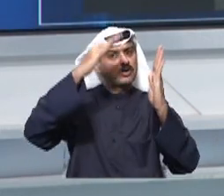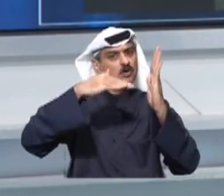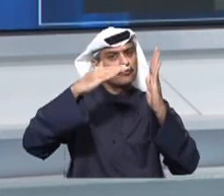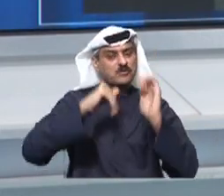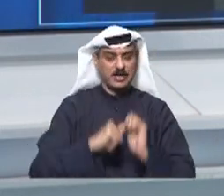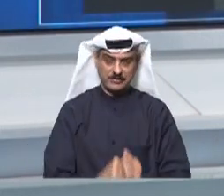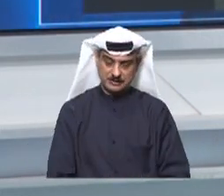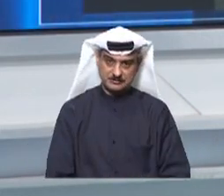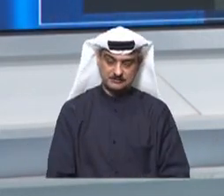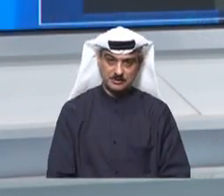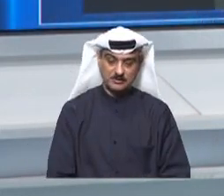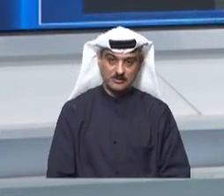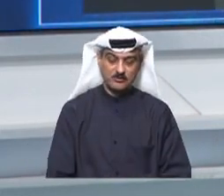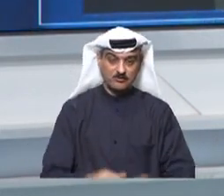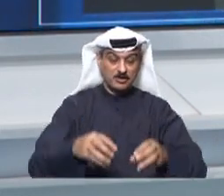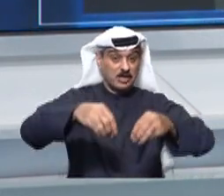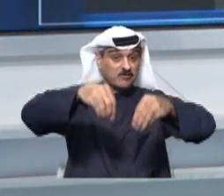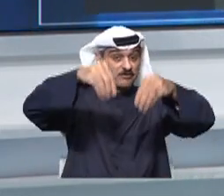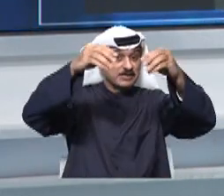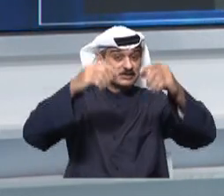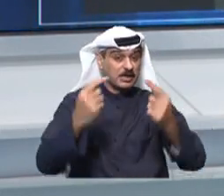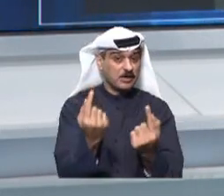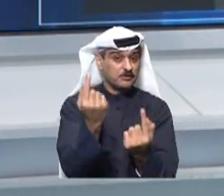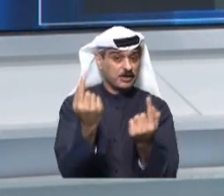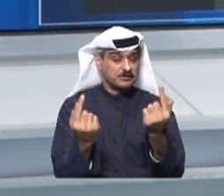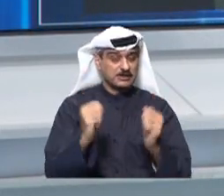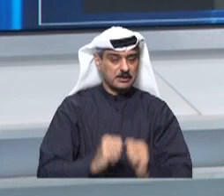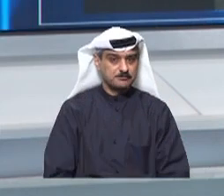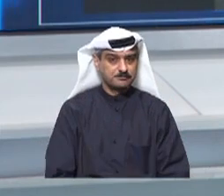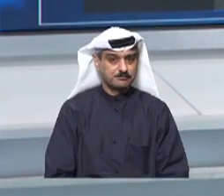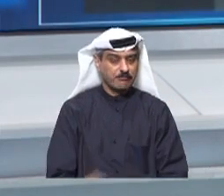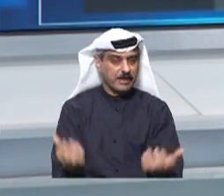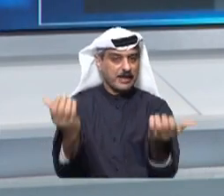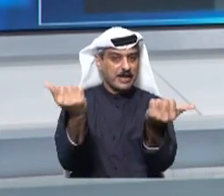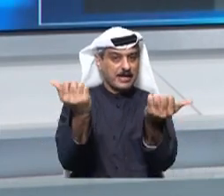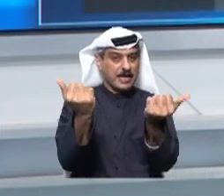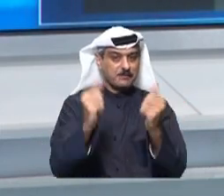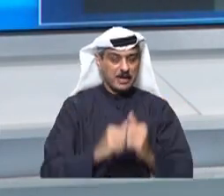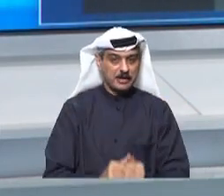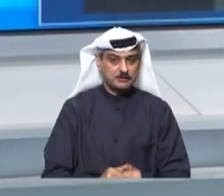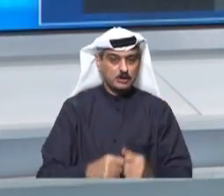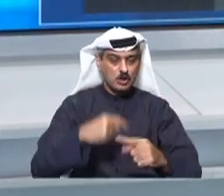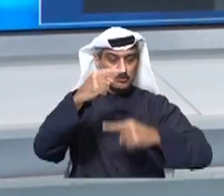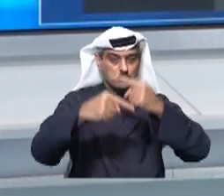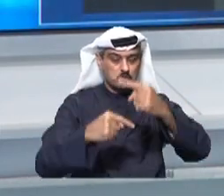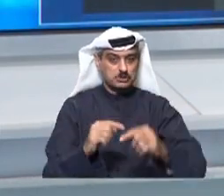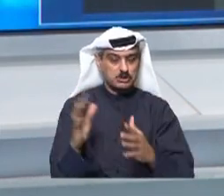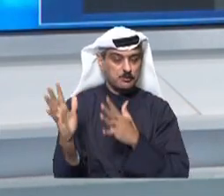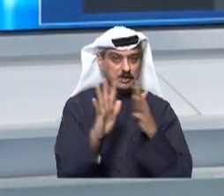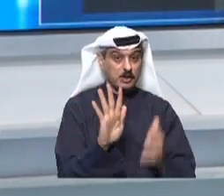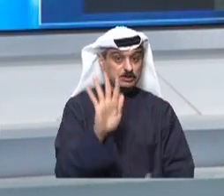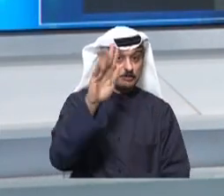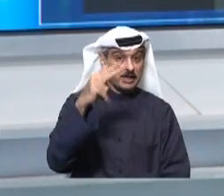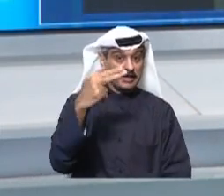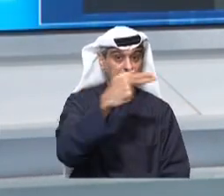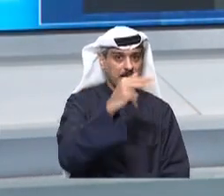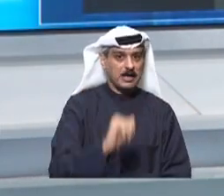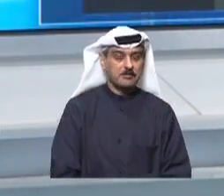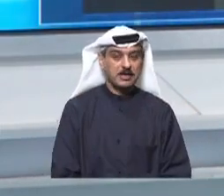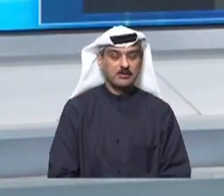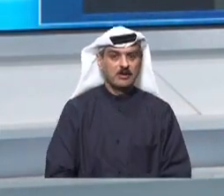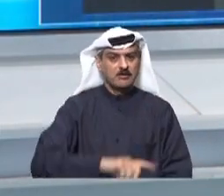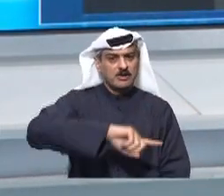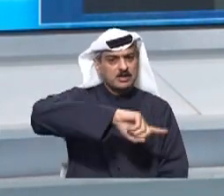المناطق الصحراوية والمكشوفة. يوم الأربعاء راح يستمر معنا الهواء شمالي غربي، لكن بإذن الله راح تتراجع